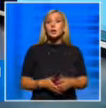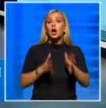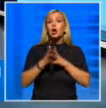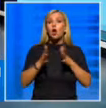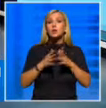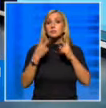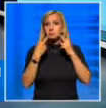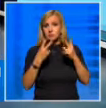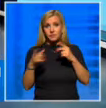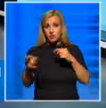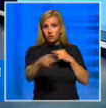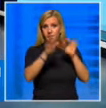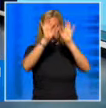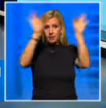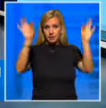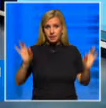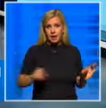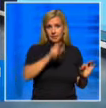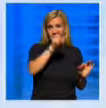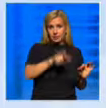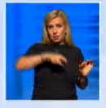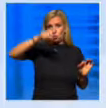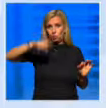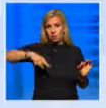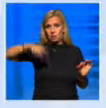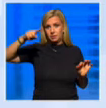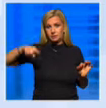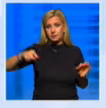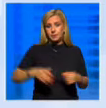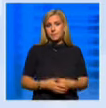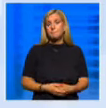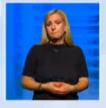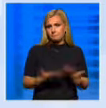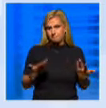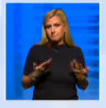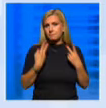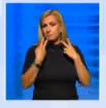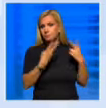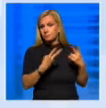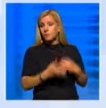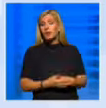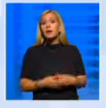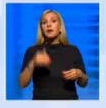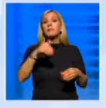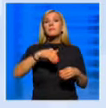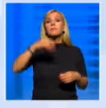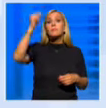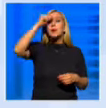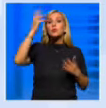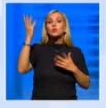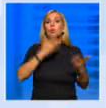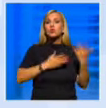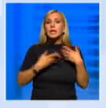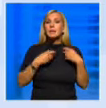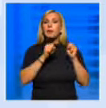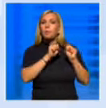ще ги виждат на екрана до вас. Какво може да ни кажете? Ето сега в българските училища има пропаганда на